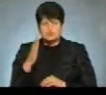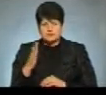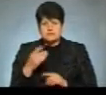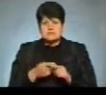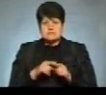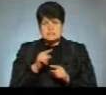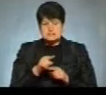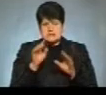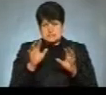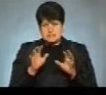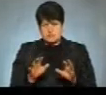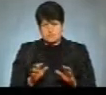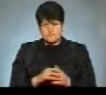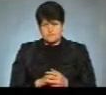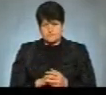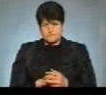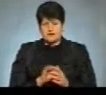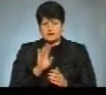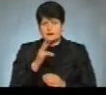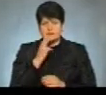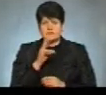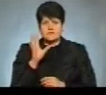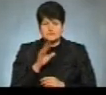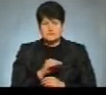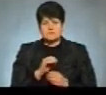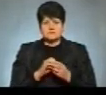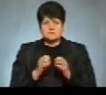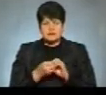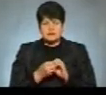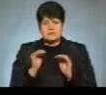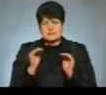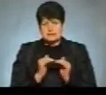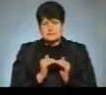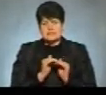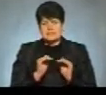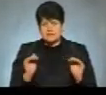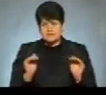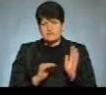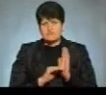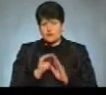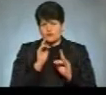закон. Незважаючи на всі нарікання, на низький рівень нашої Верховної Ради, яка є,